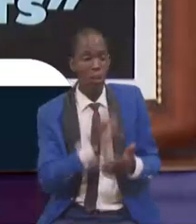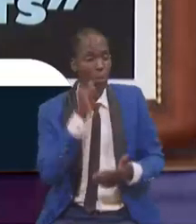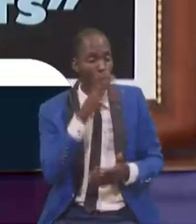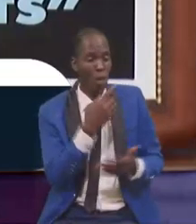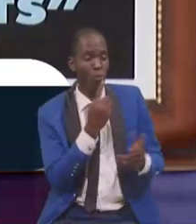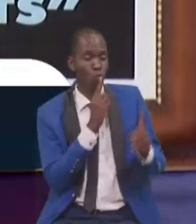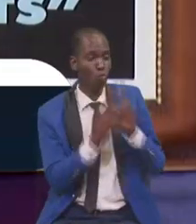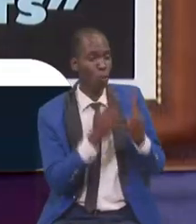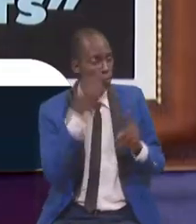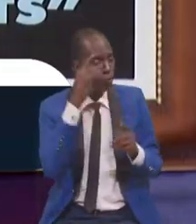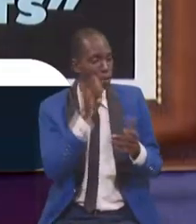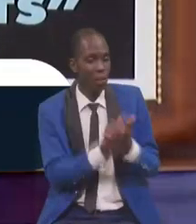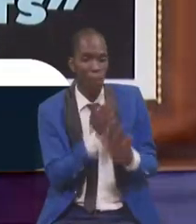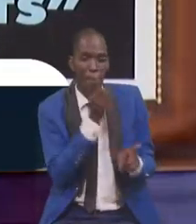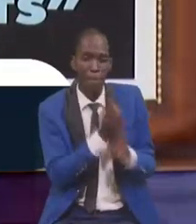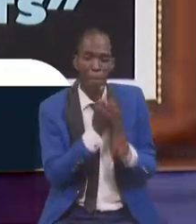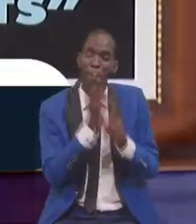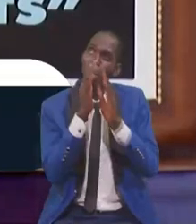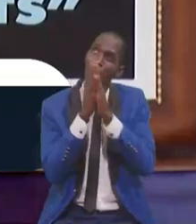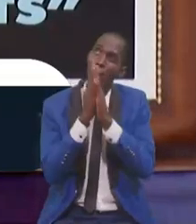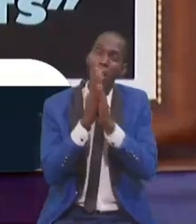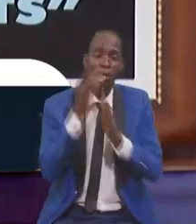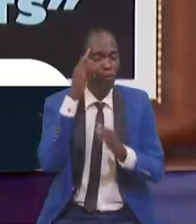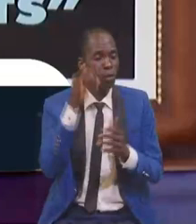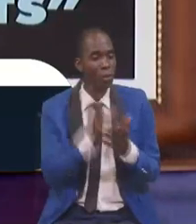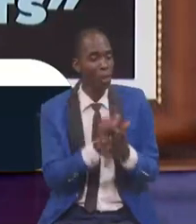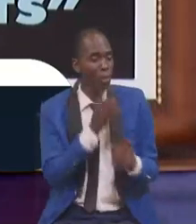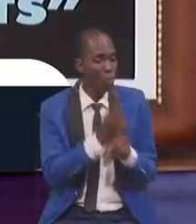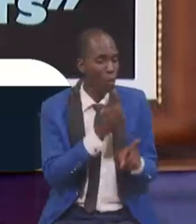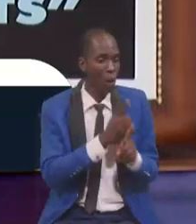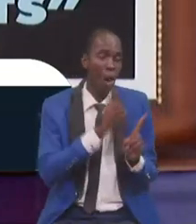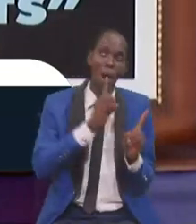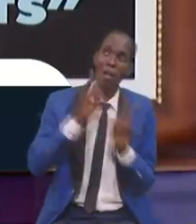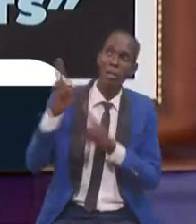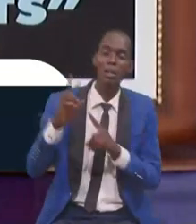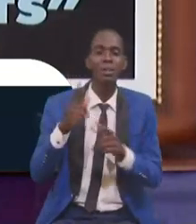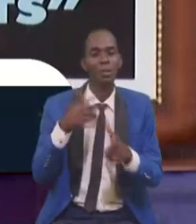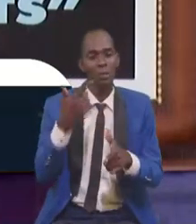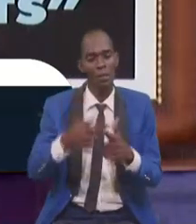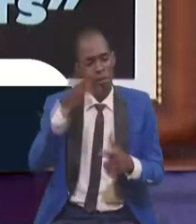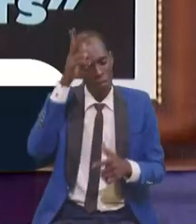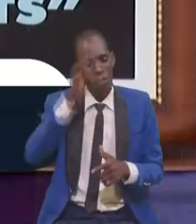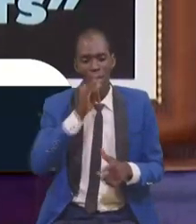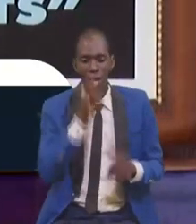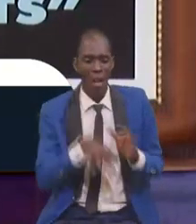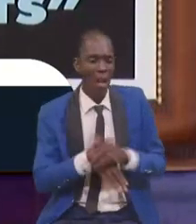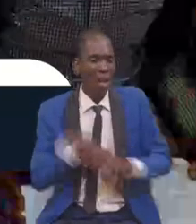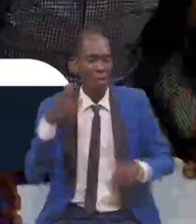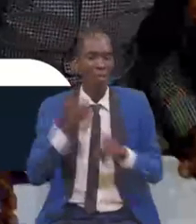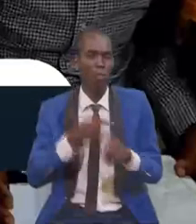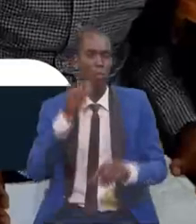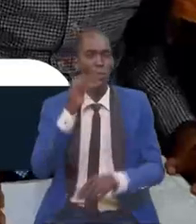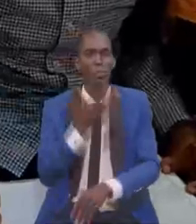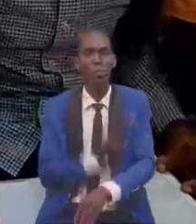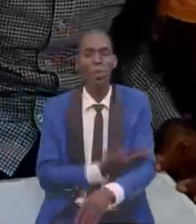cette parole, de la bonne prière, de la réponse appropriée, le démon